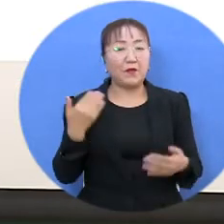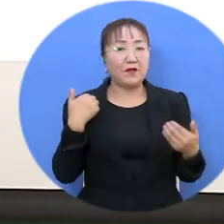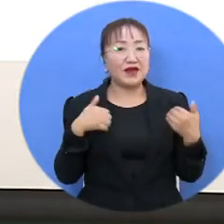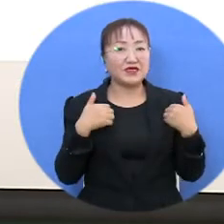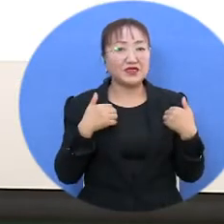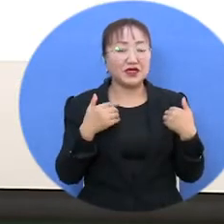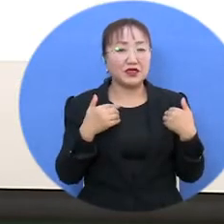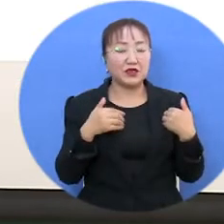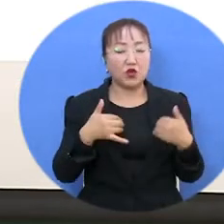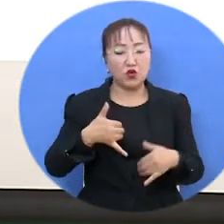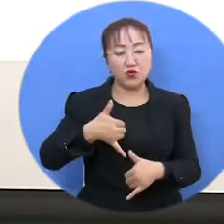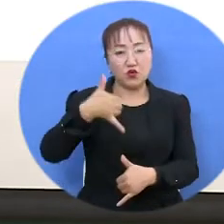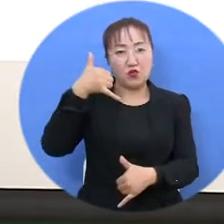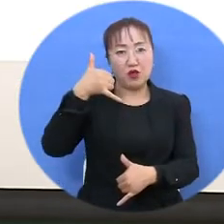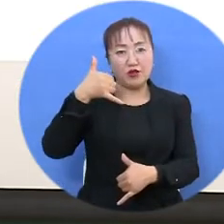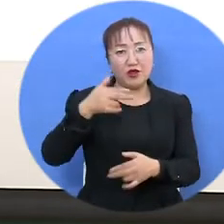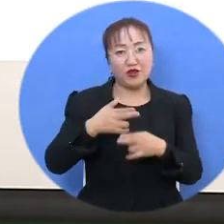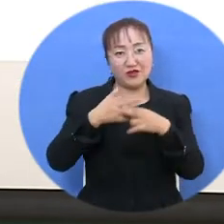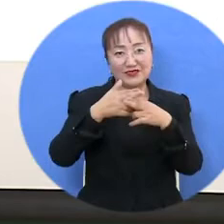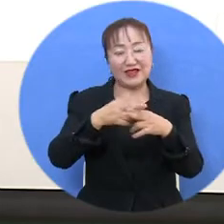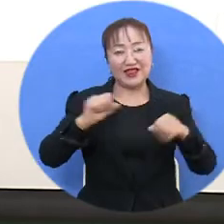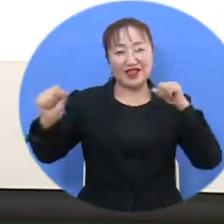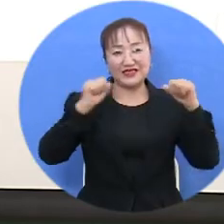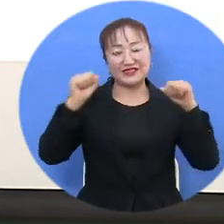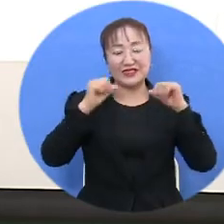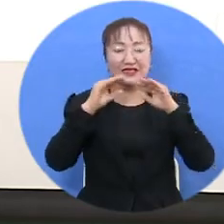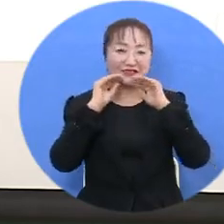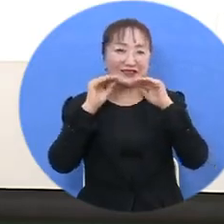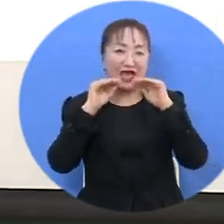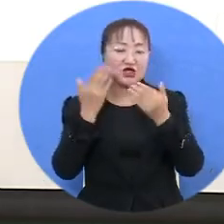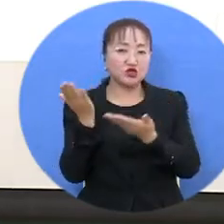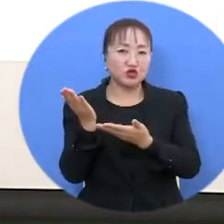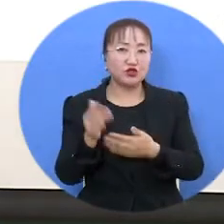хүүхдүүдтэй өндөр болоход Дэмжлэг үзүүлэх дасгалыг одоо зааснаа.